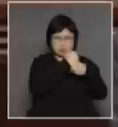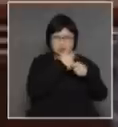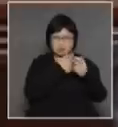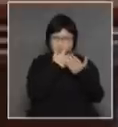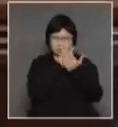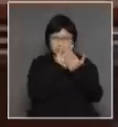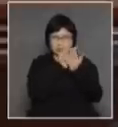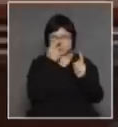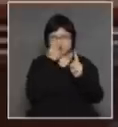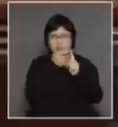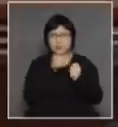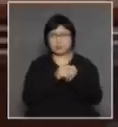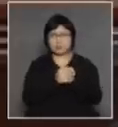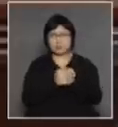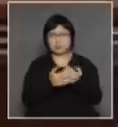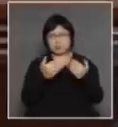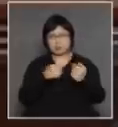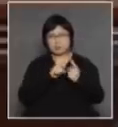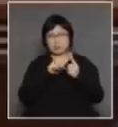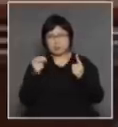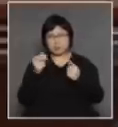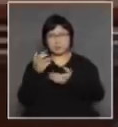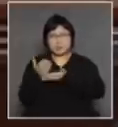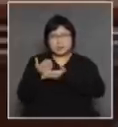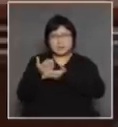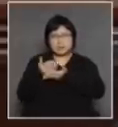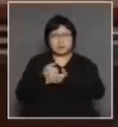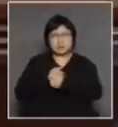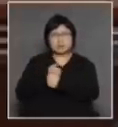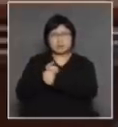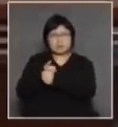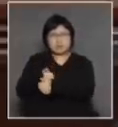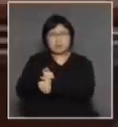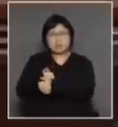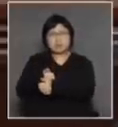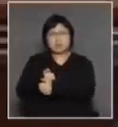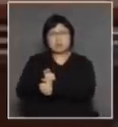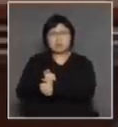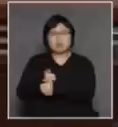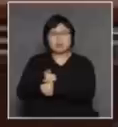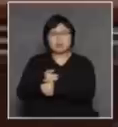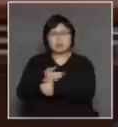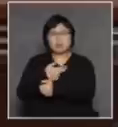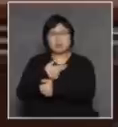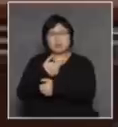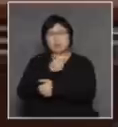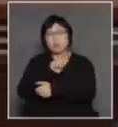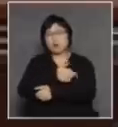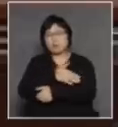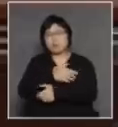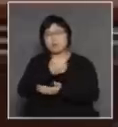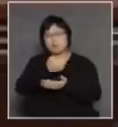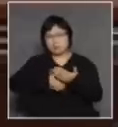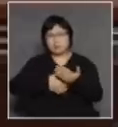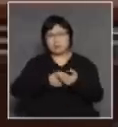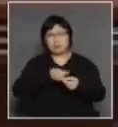之後呢，我們似乎都有嘗試去跟從這個這樣的慣例，但是一